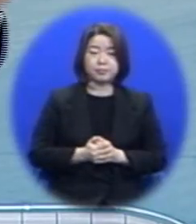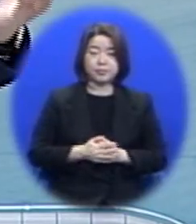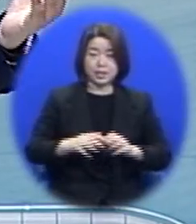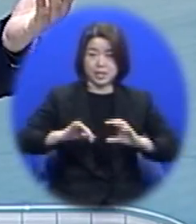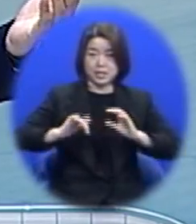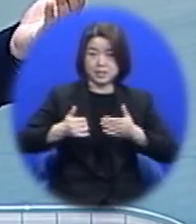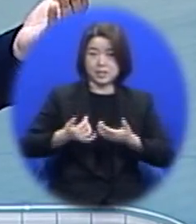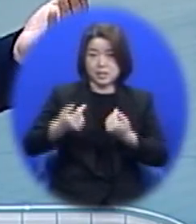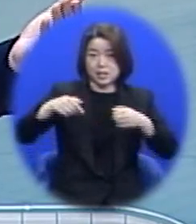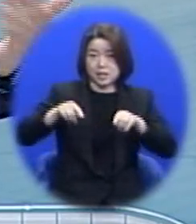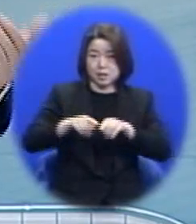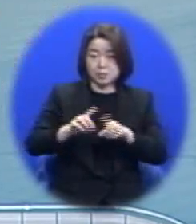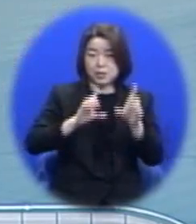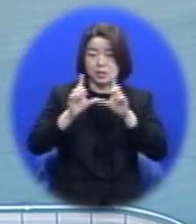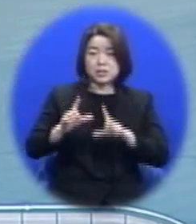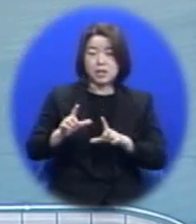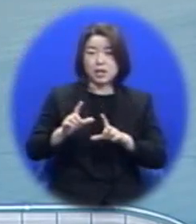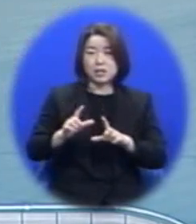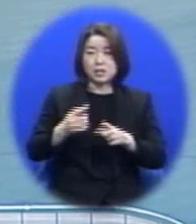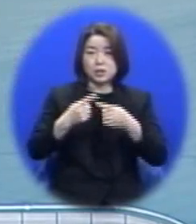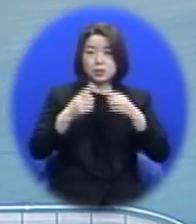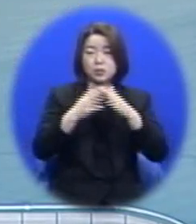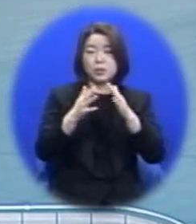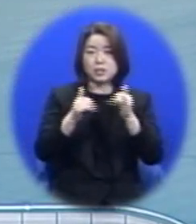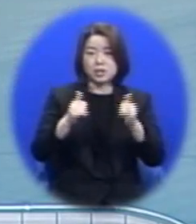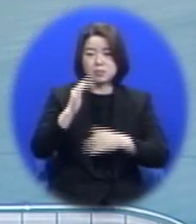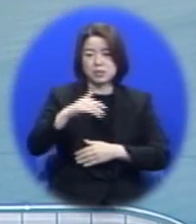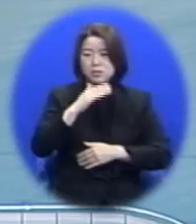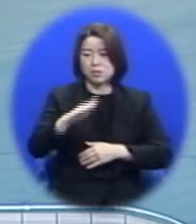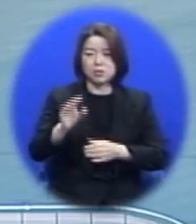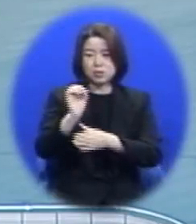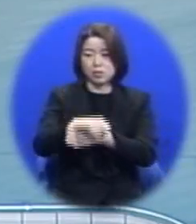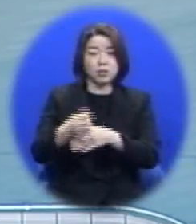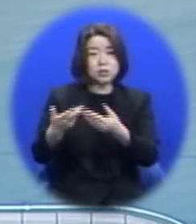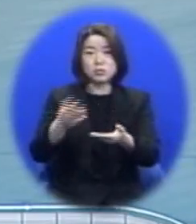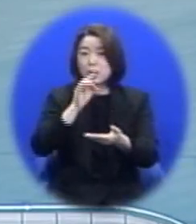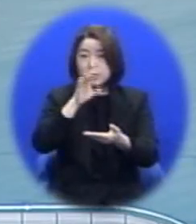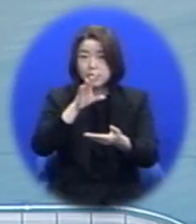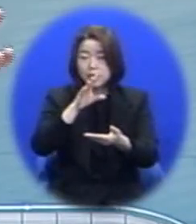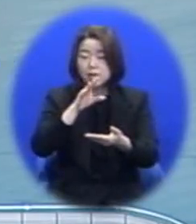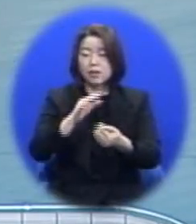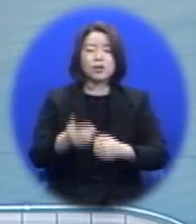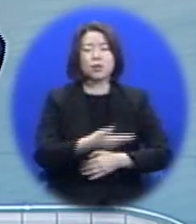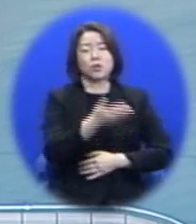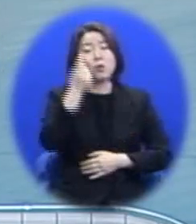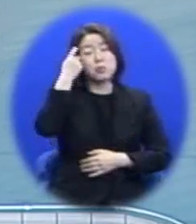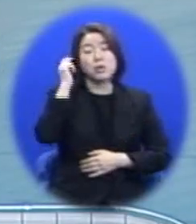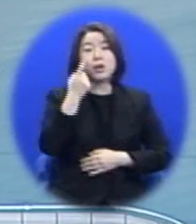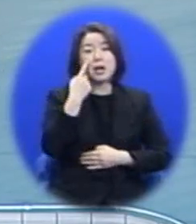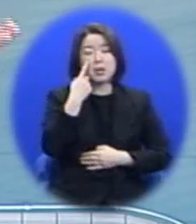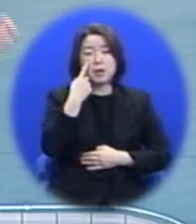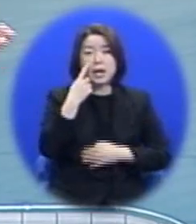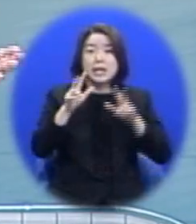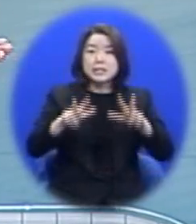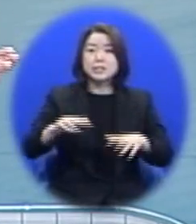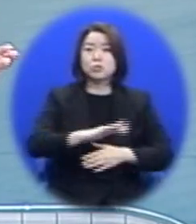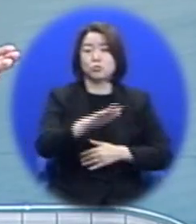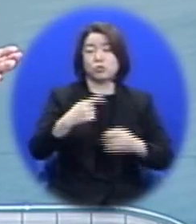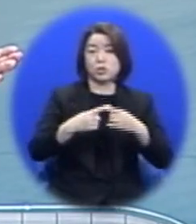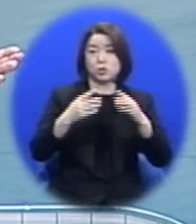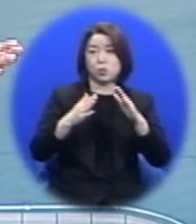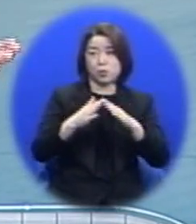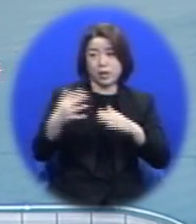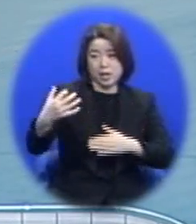세상과 짝하는 교인들은 절대 용납하면 안 된다. 여러분 한번 생각해 보세요. 지금 이것을 우리 교회에